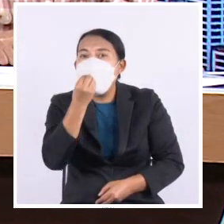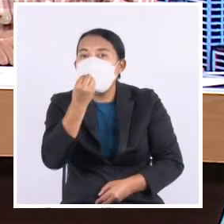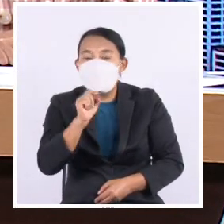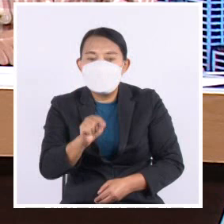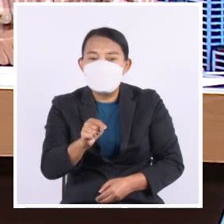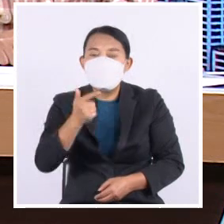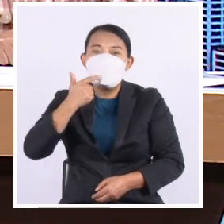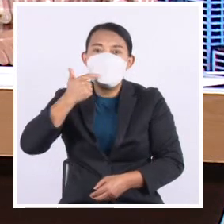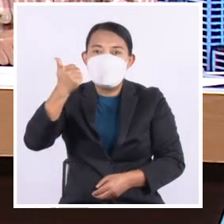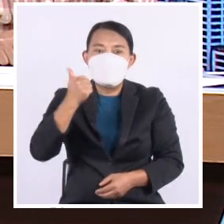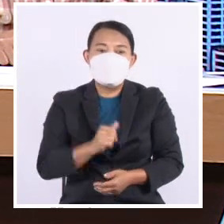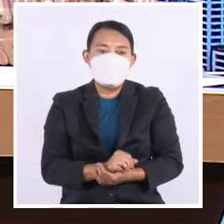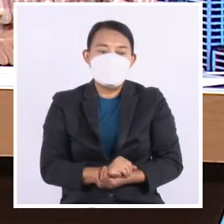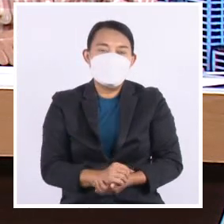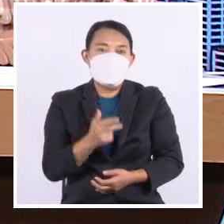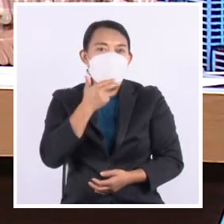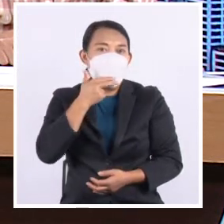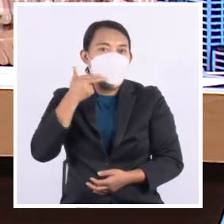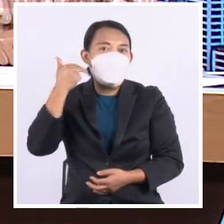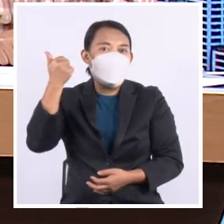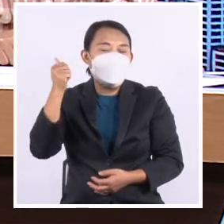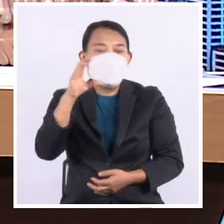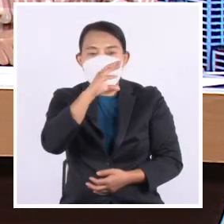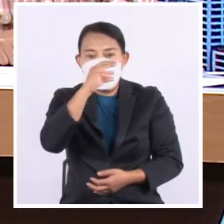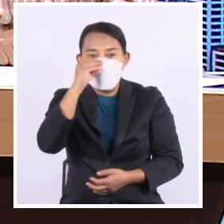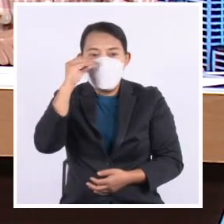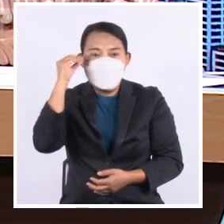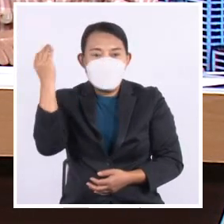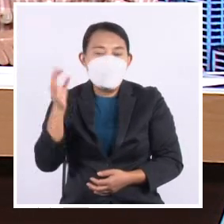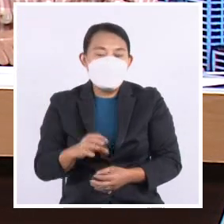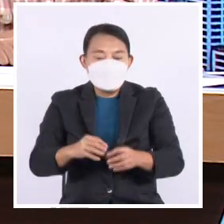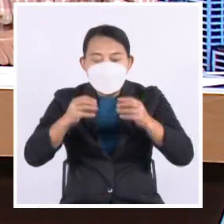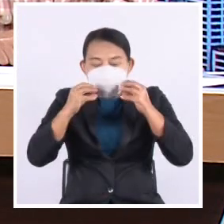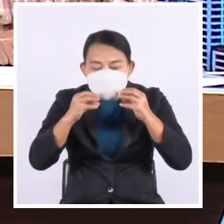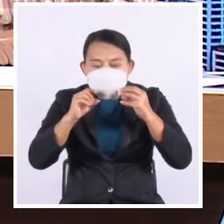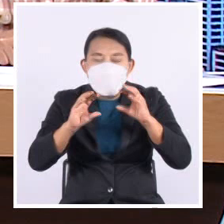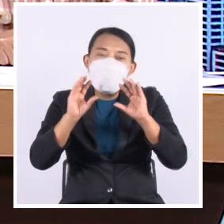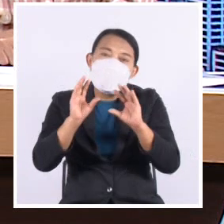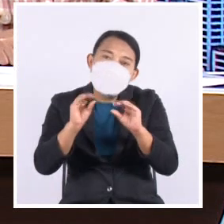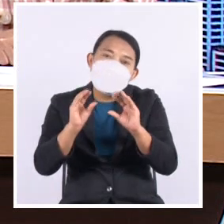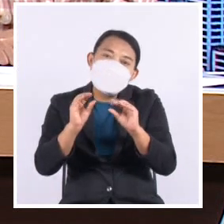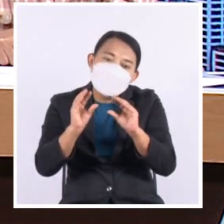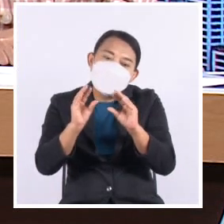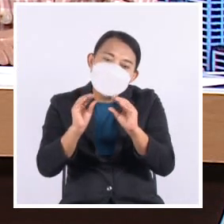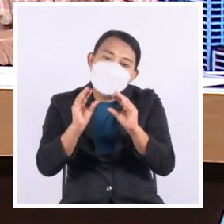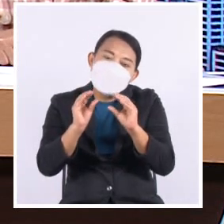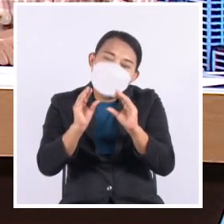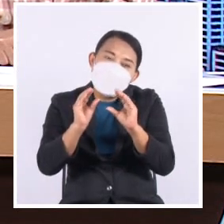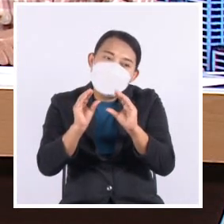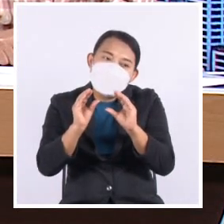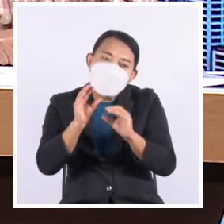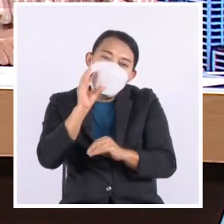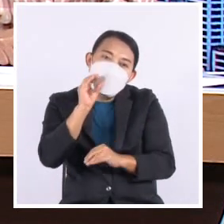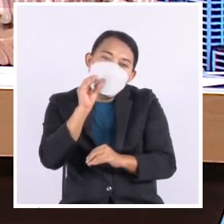อร่อยมากเลยหวานหอมละมุนลิ้นกัดเนี่ยไม่เจ็บฟันมันจะนุ่มๆละมุนลิ้นนะครับทีนี้